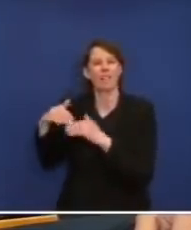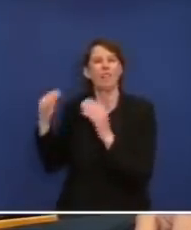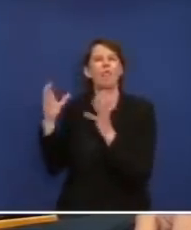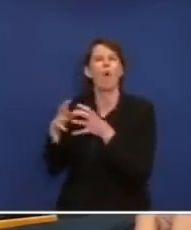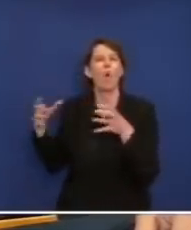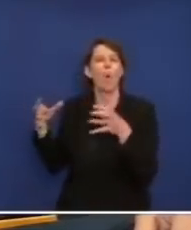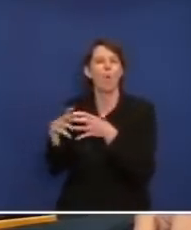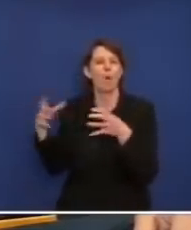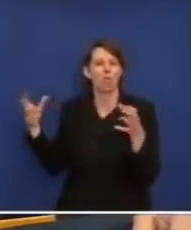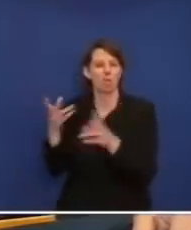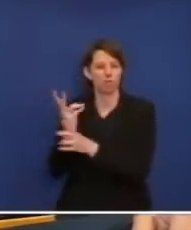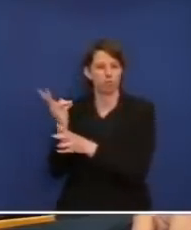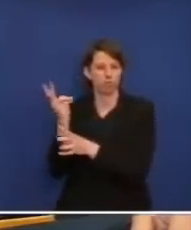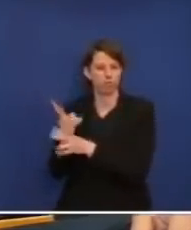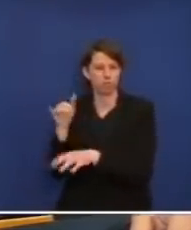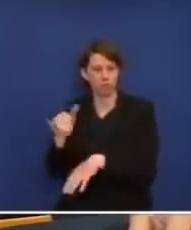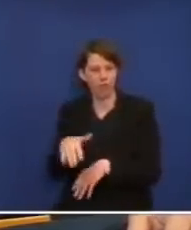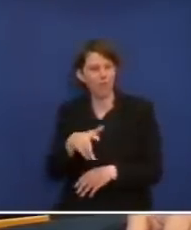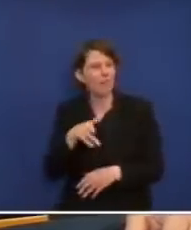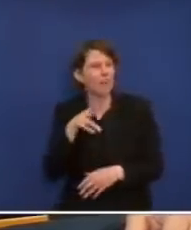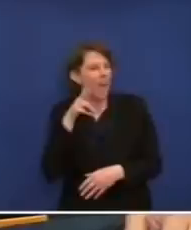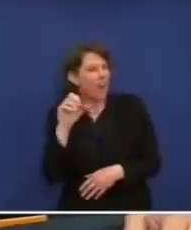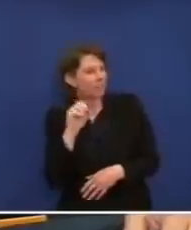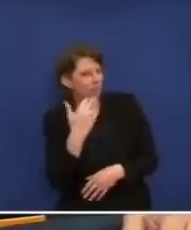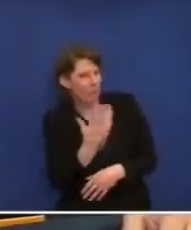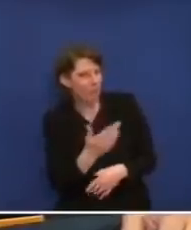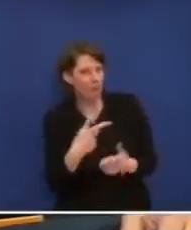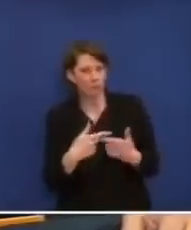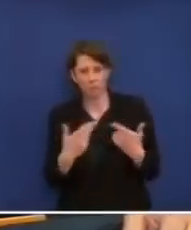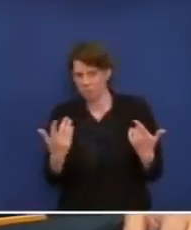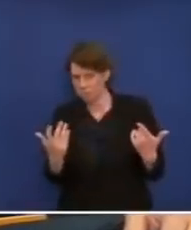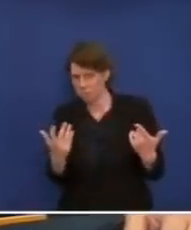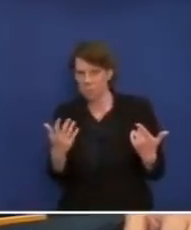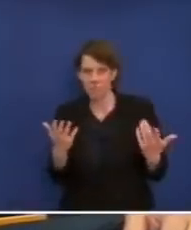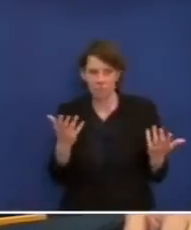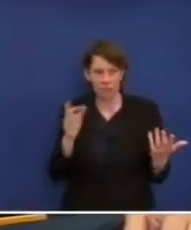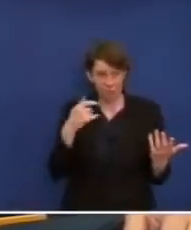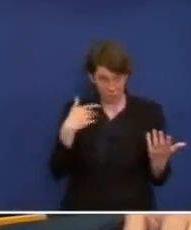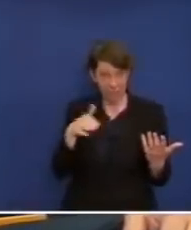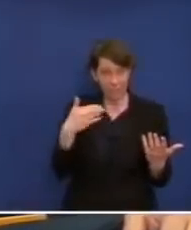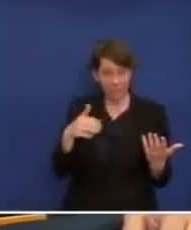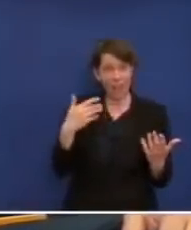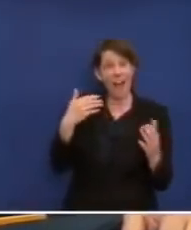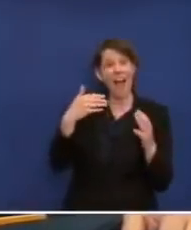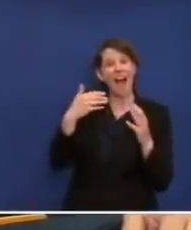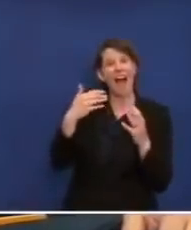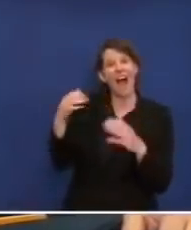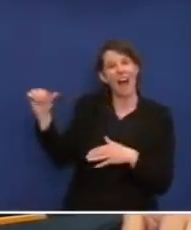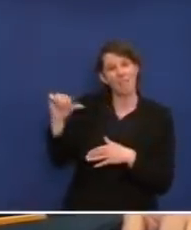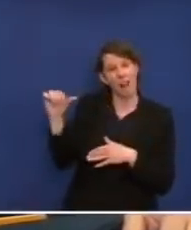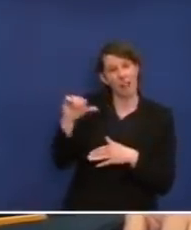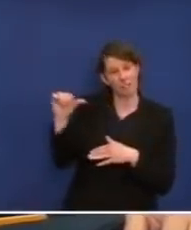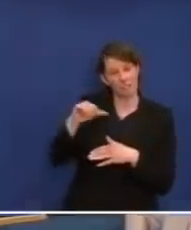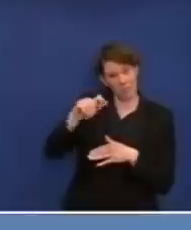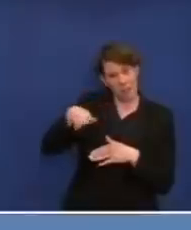Afghanistan. Herr Seibert, Frau Wick, bleibt es dabei, dass Sie Menschen nach Afghanistan abschieben? in dieser